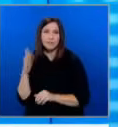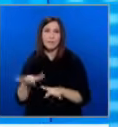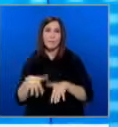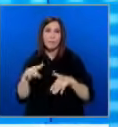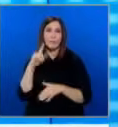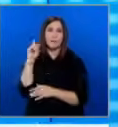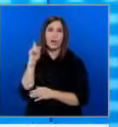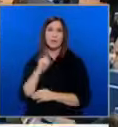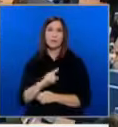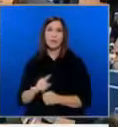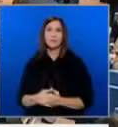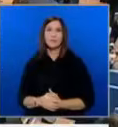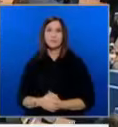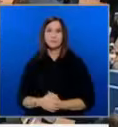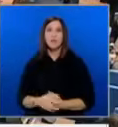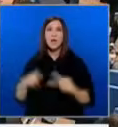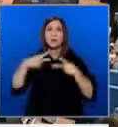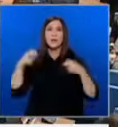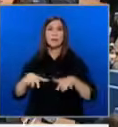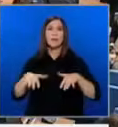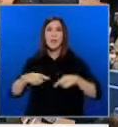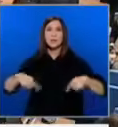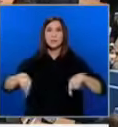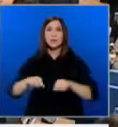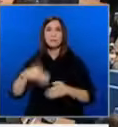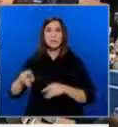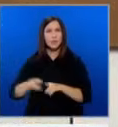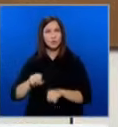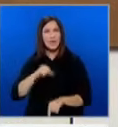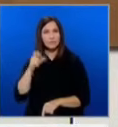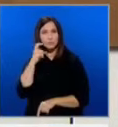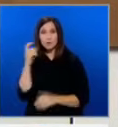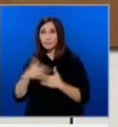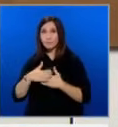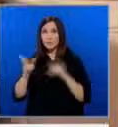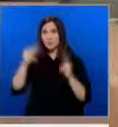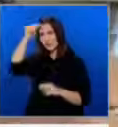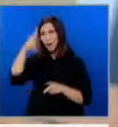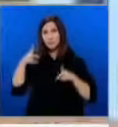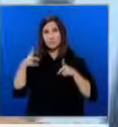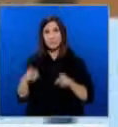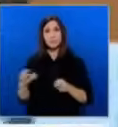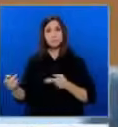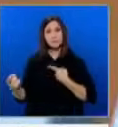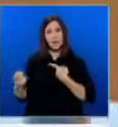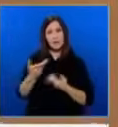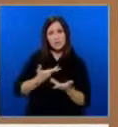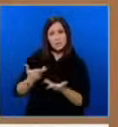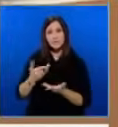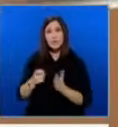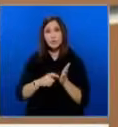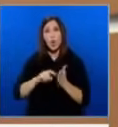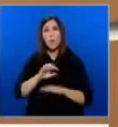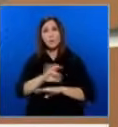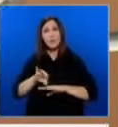петъчния парламентарен ден. Скандал в пленарната зала, след като Явор Божанков от ППДБ прекъсна разискване по законопроект и поиска